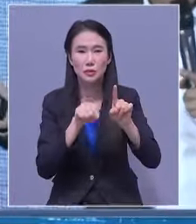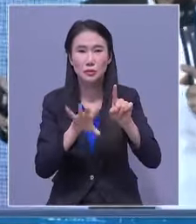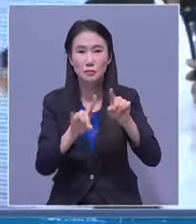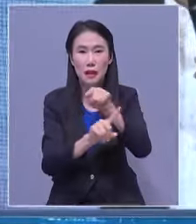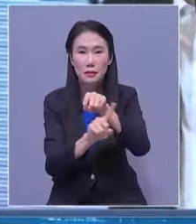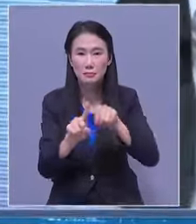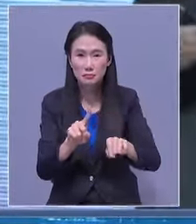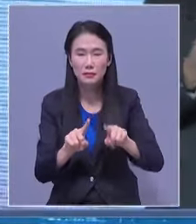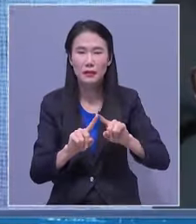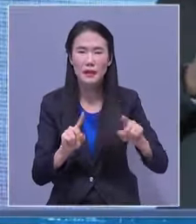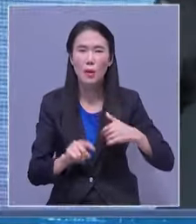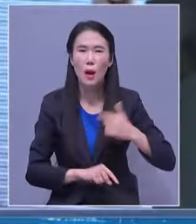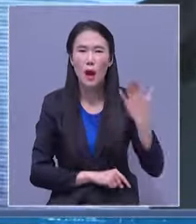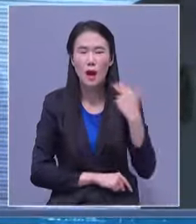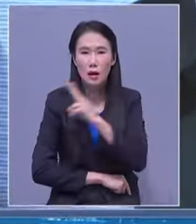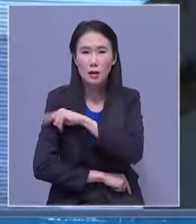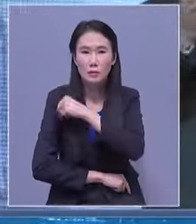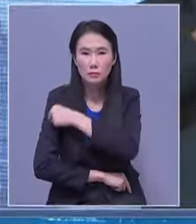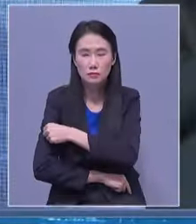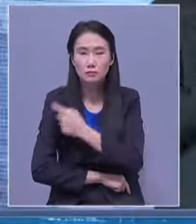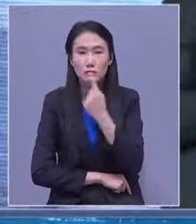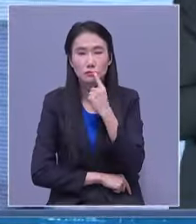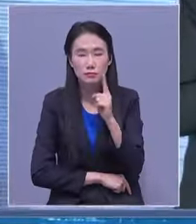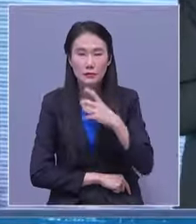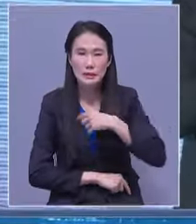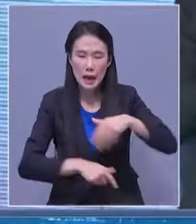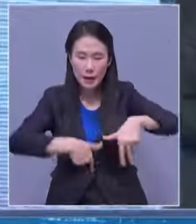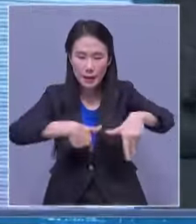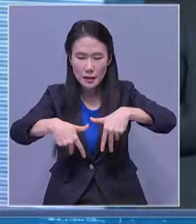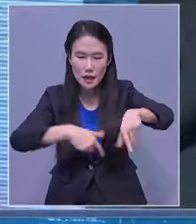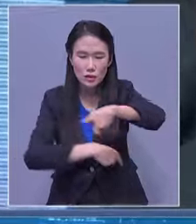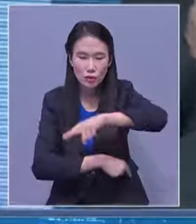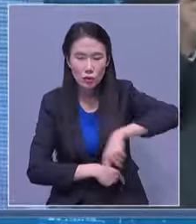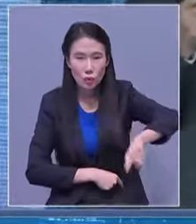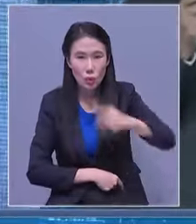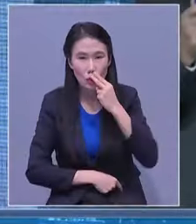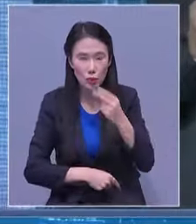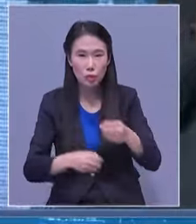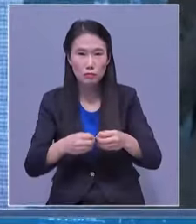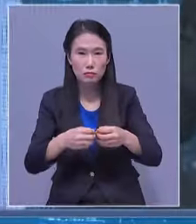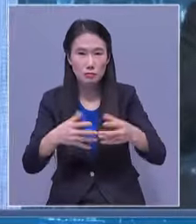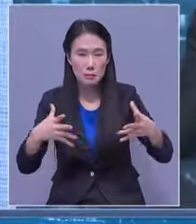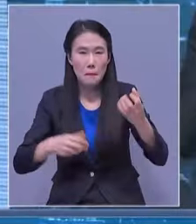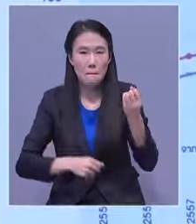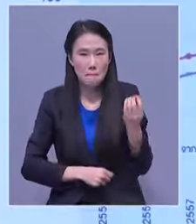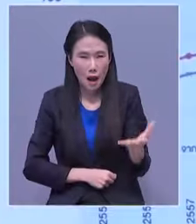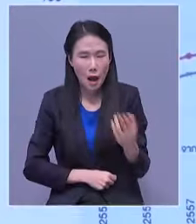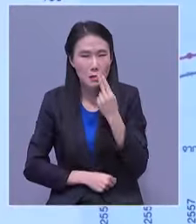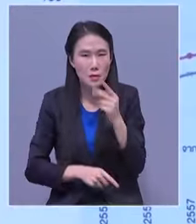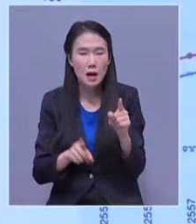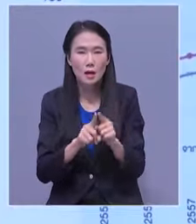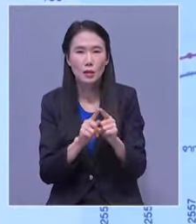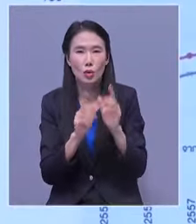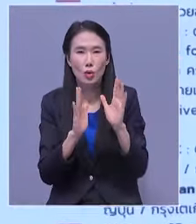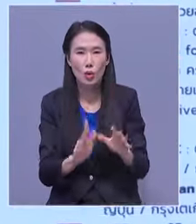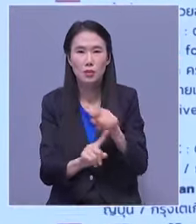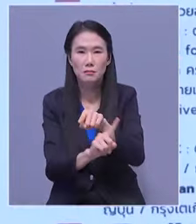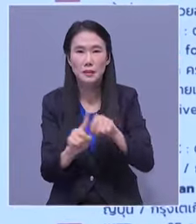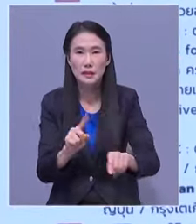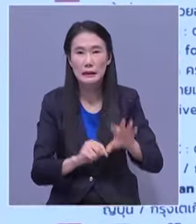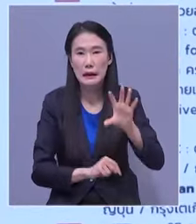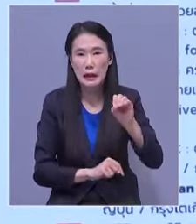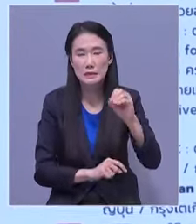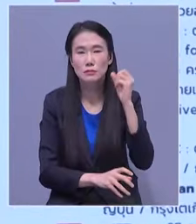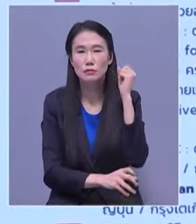คุหมพบมินบอกด้วยนะคะ วอยากให้ประชาชน มองปชาชนจำนวมากของประเทศซึ่งเป็นคนจน 50%